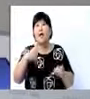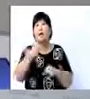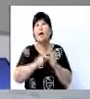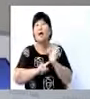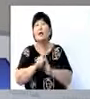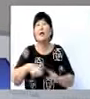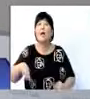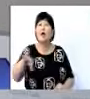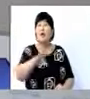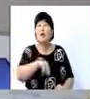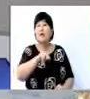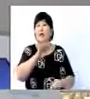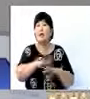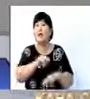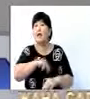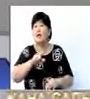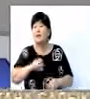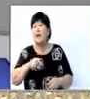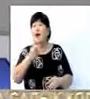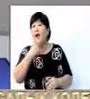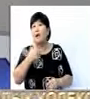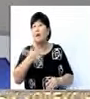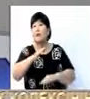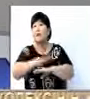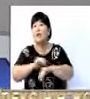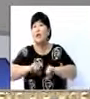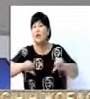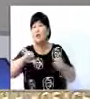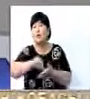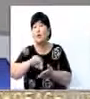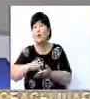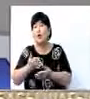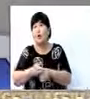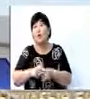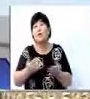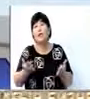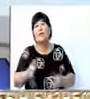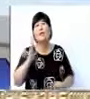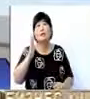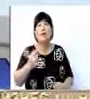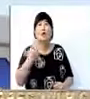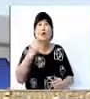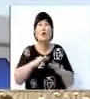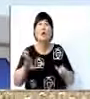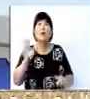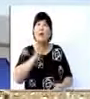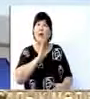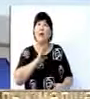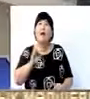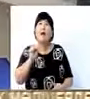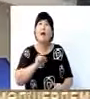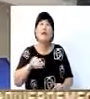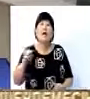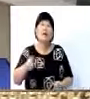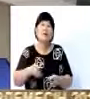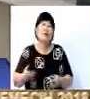бастап барлық қызметкерлері, сонымен қатар әдеп жөніндегі кеңестің мүшелеріне дейін біз осы мәселеге тартамыз деп отырмыз. Төрт баланың анасы Анна